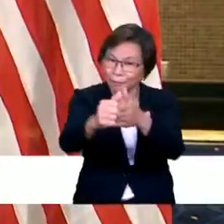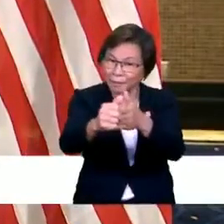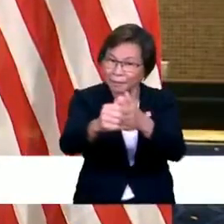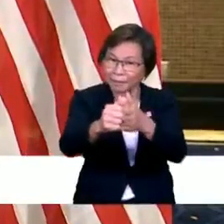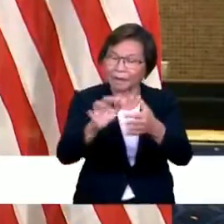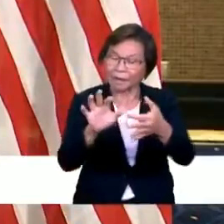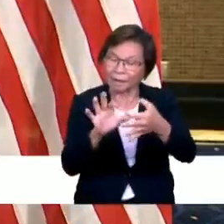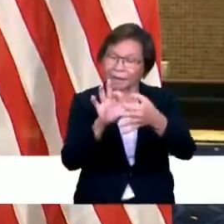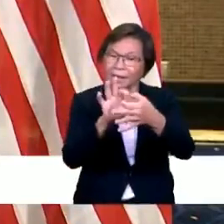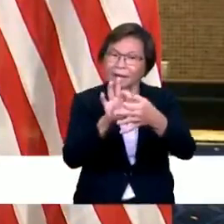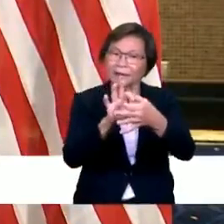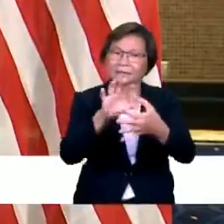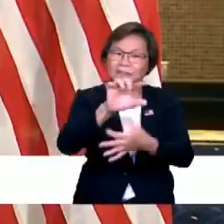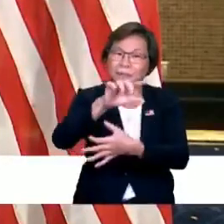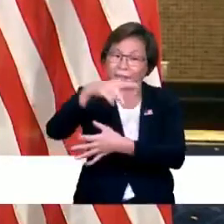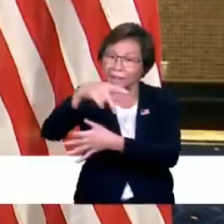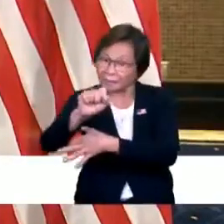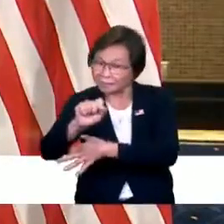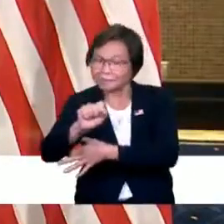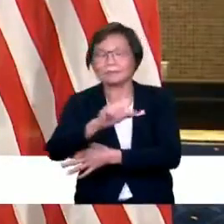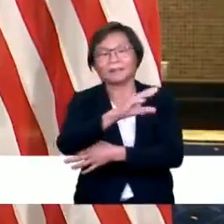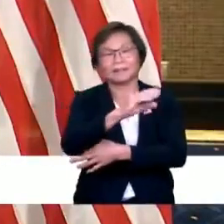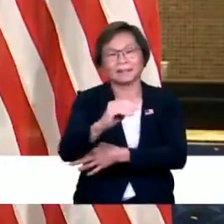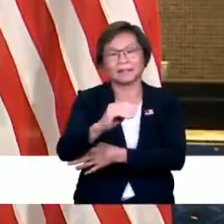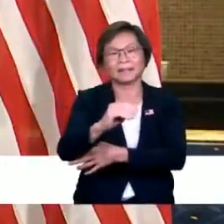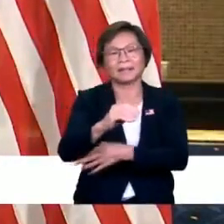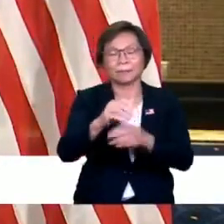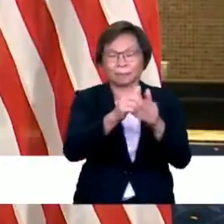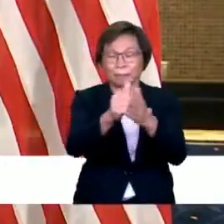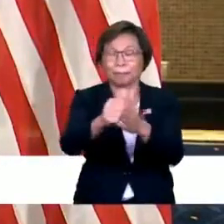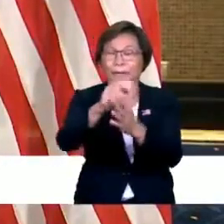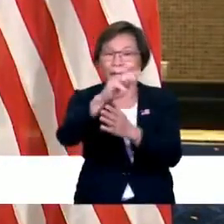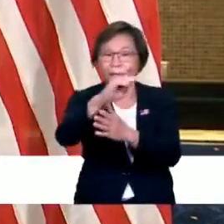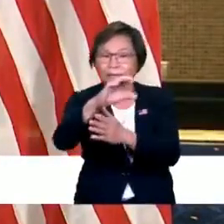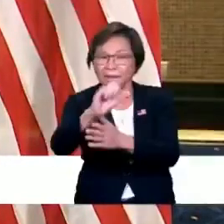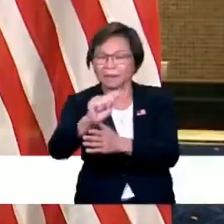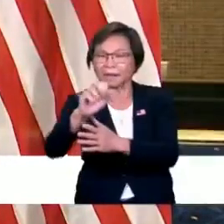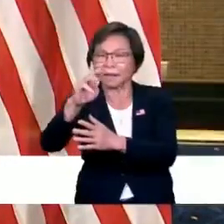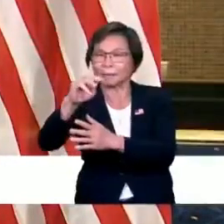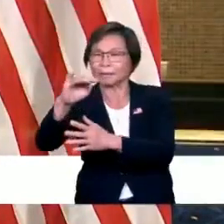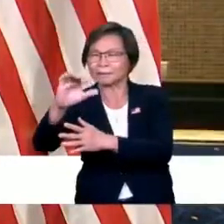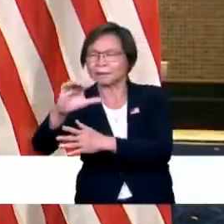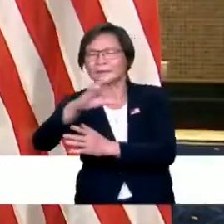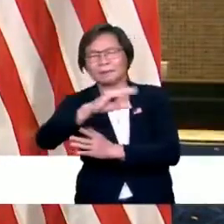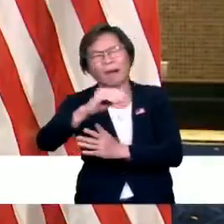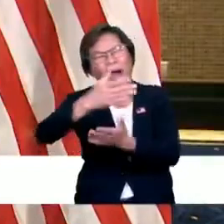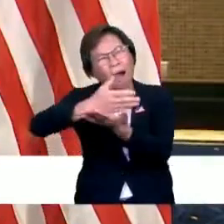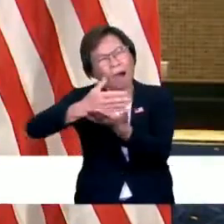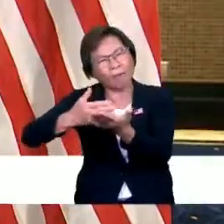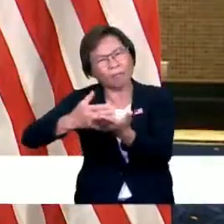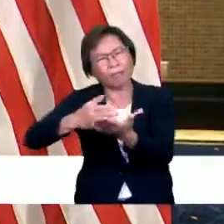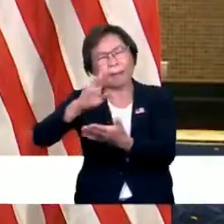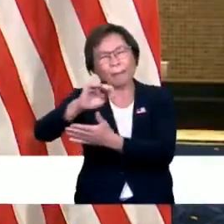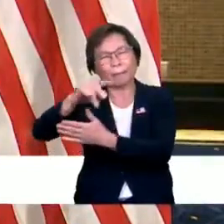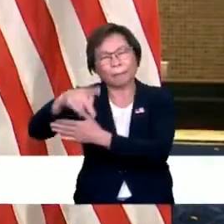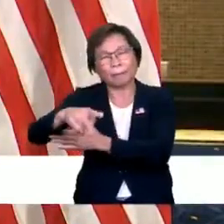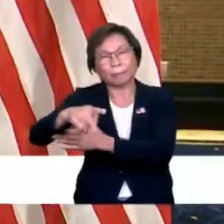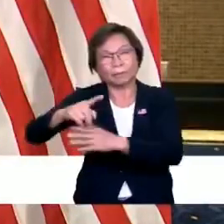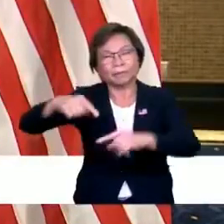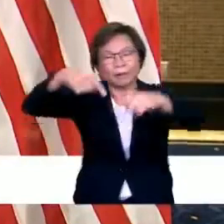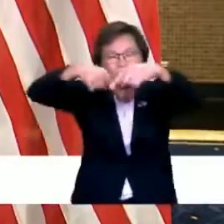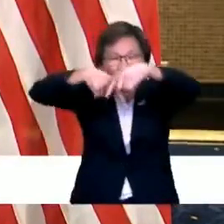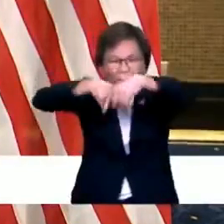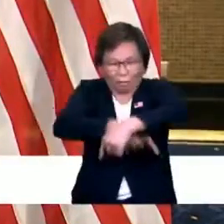gabungan Pati Pacis Rawa pimpinan MC MC dan sebahagian ahli Palembang 60 yang